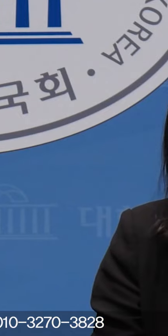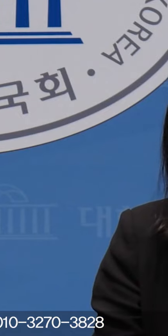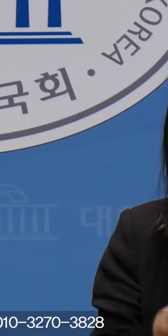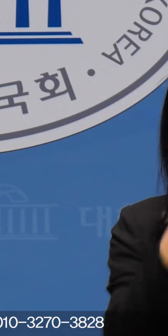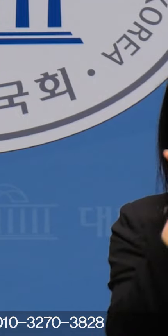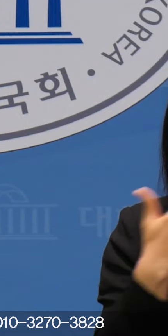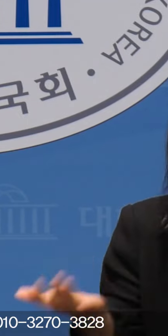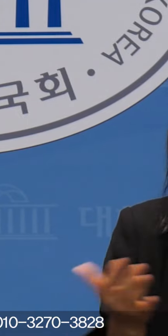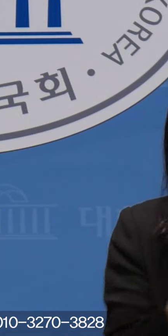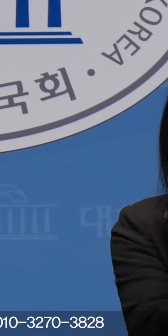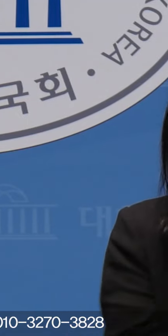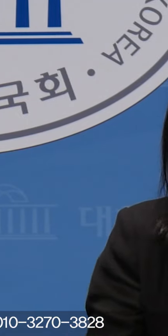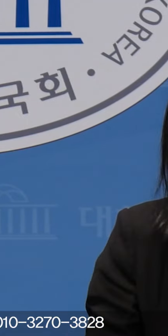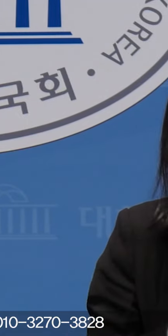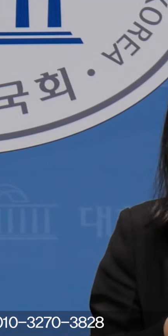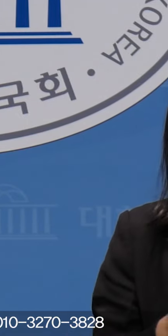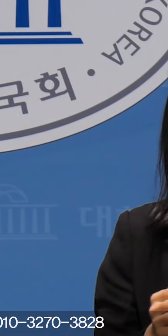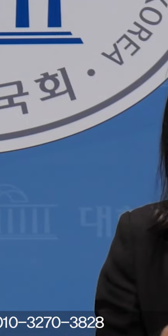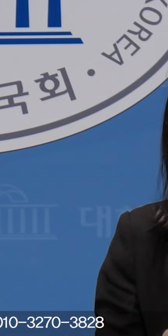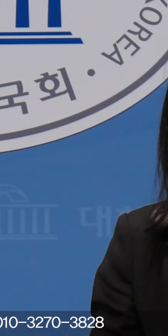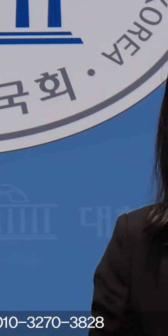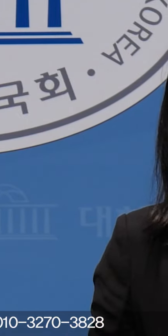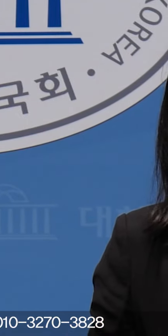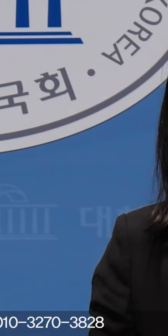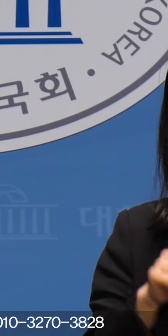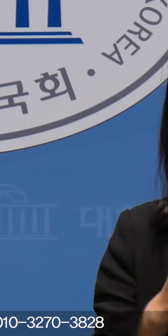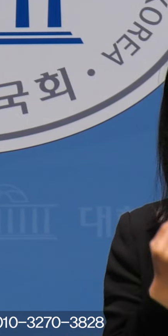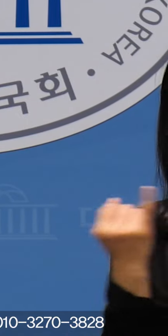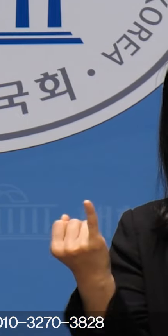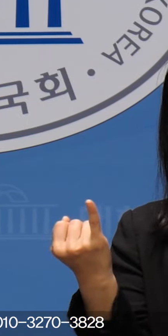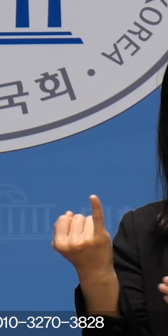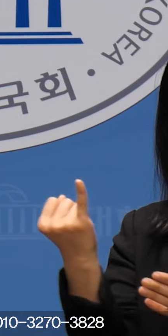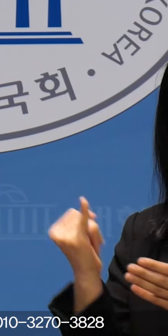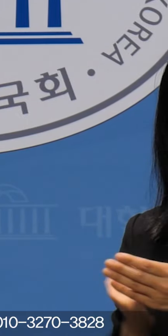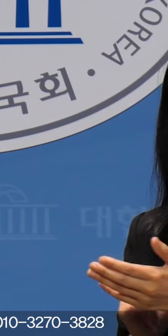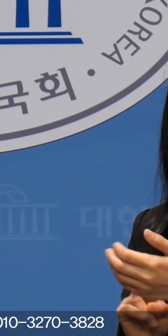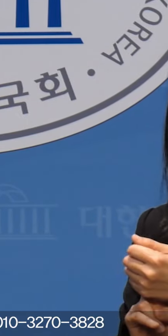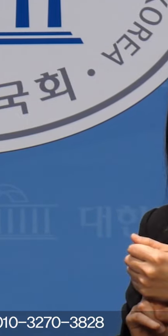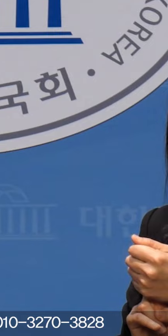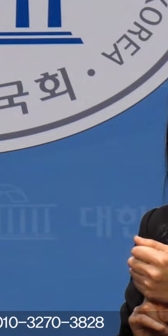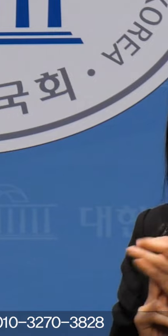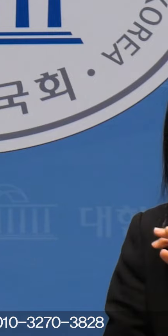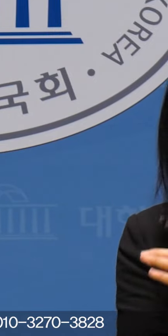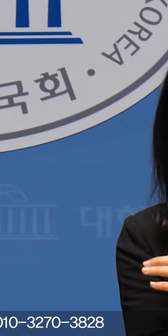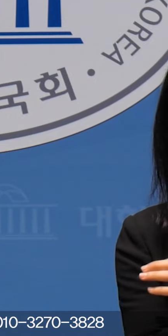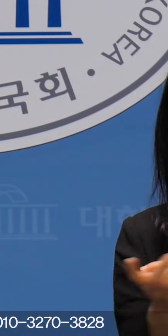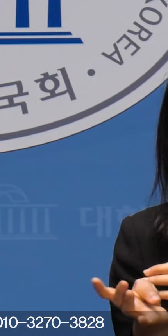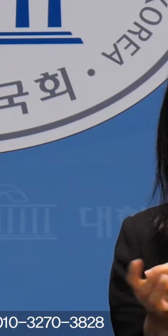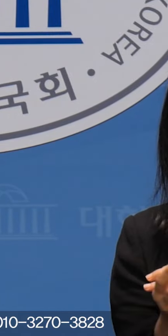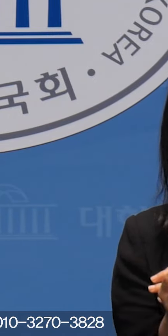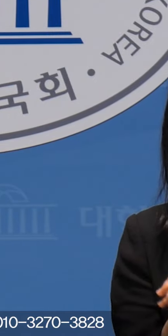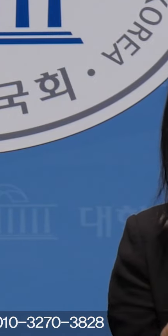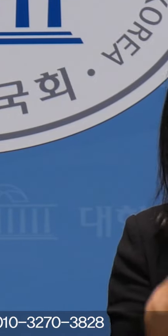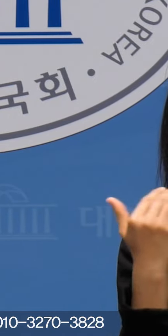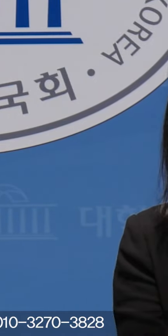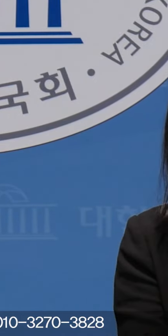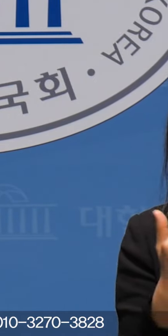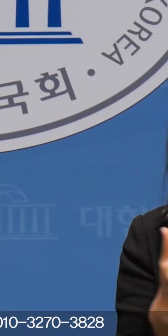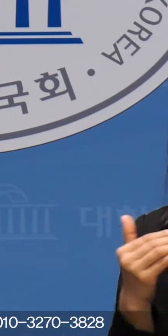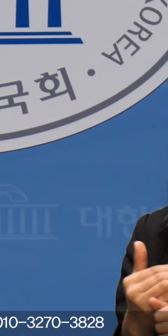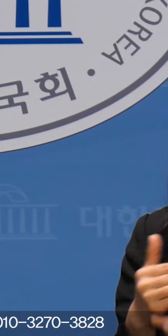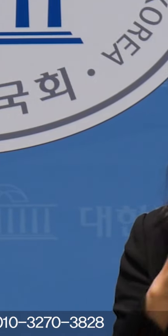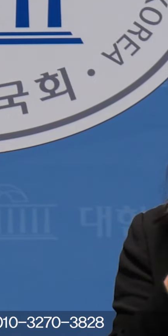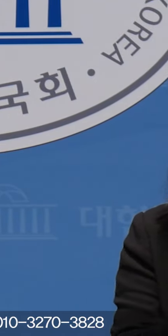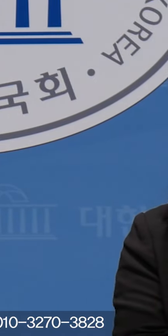합당한 검찰 조치를 요구하다 여사는 숨고 몇 명 자르는 눈속임으로 목표